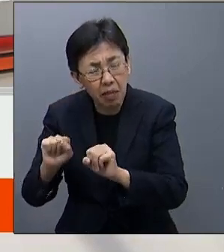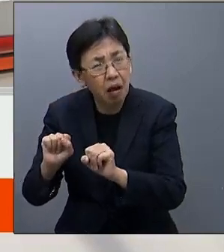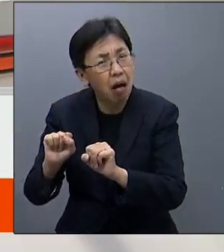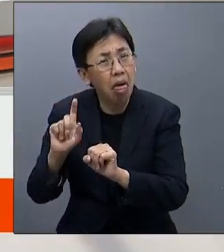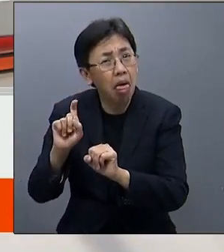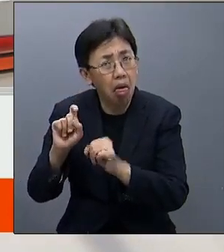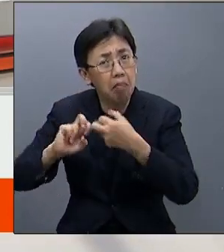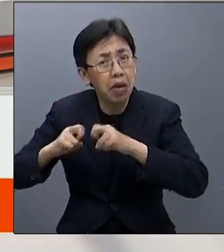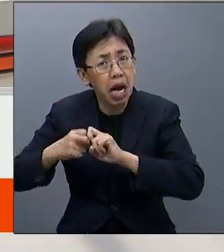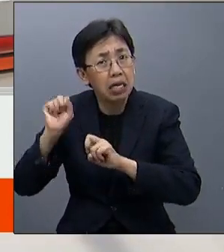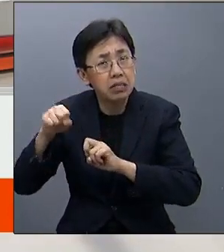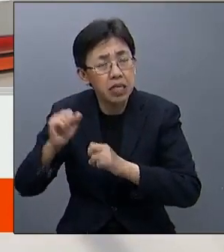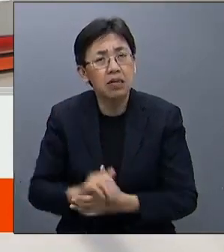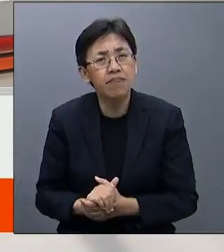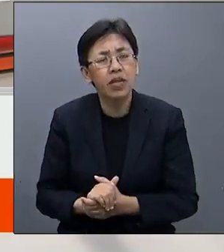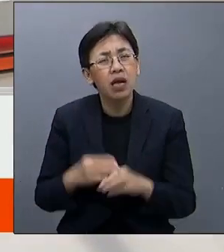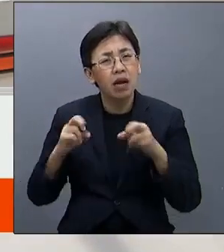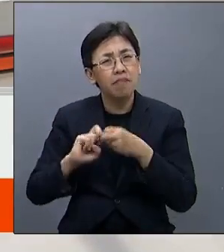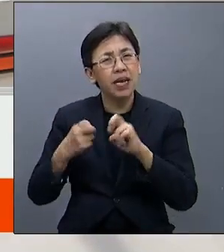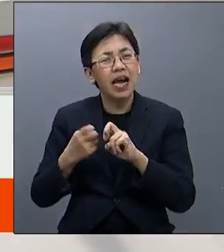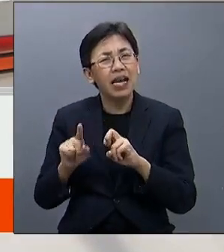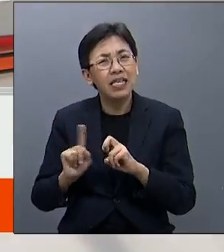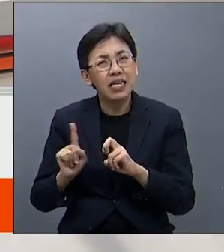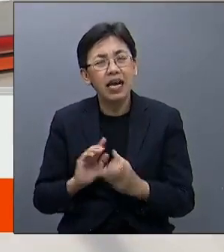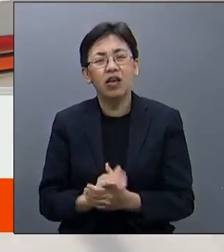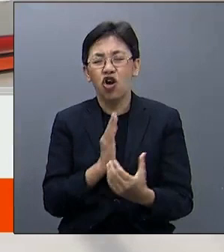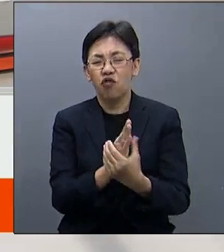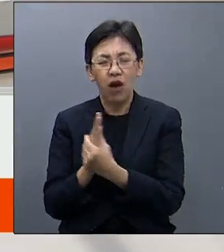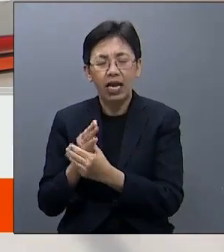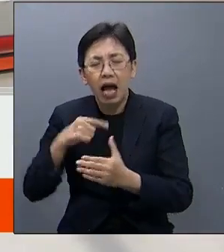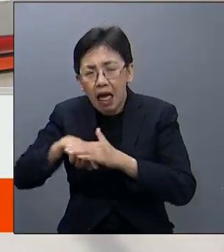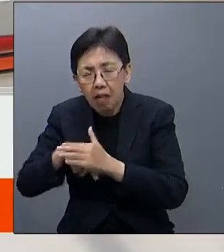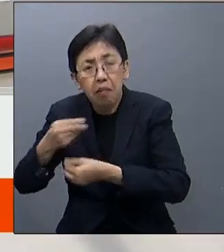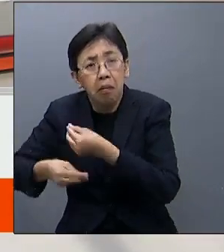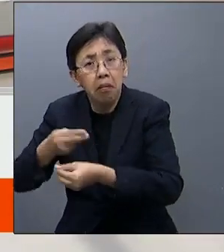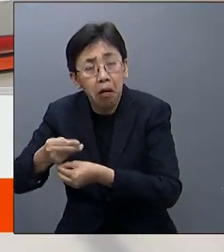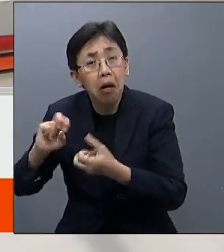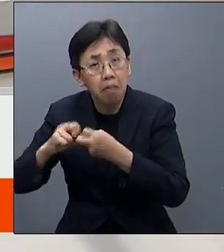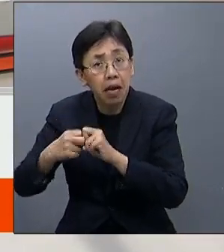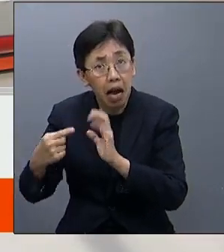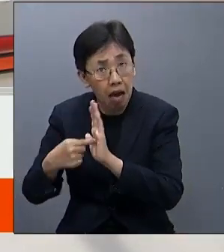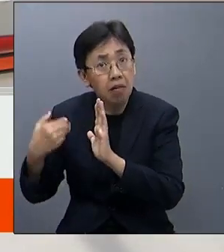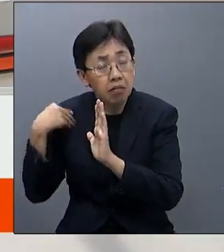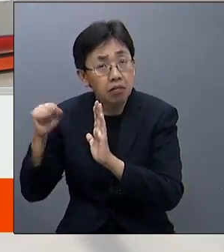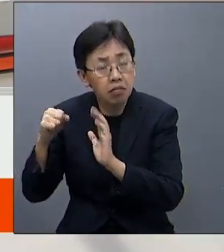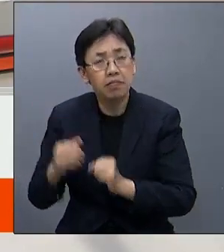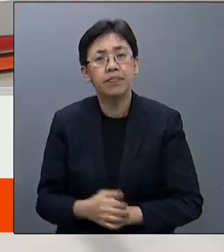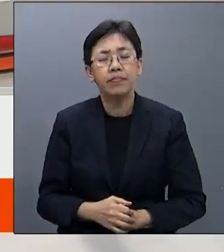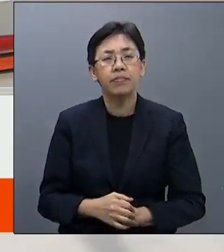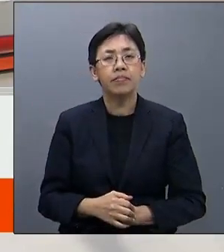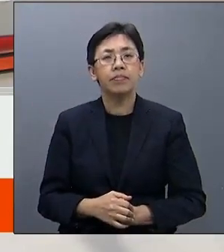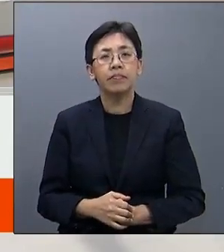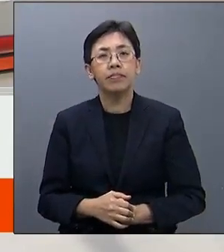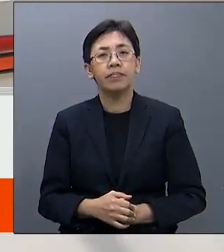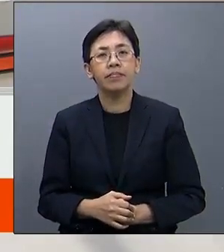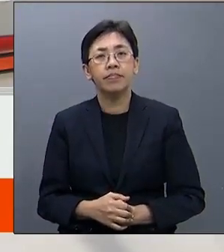PDPA เนี่ยมันยังมีในเรื่องของการปฏิบัติในข้อไหนบ้างนะคะ ครับผมว่าเราควร